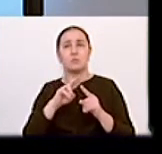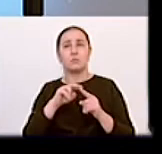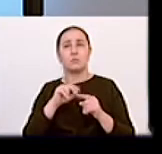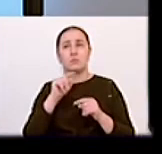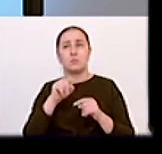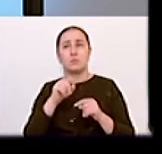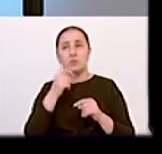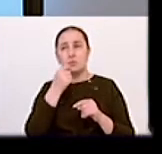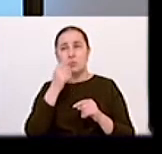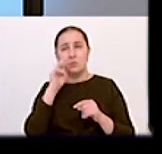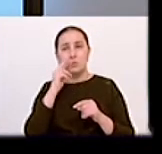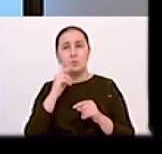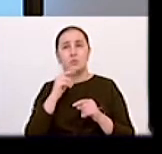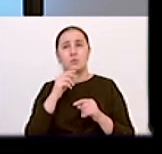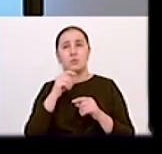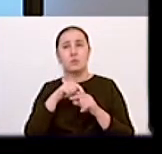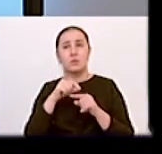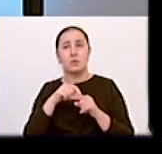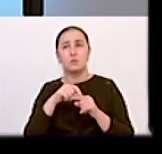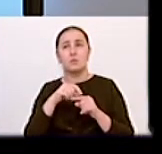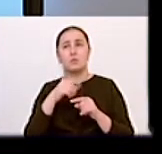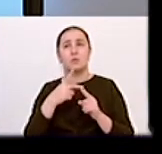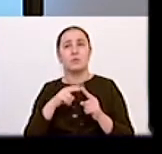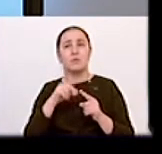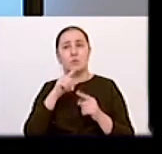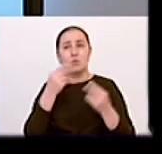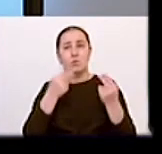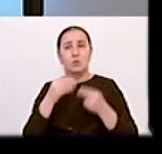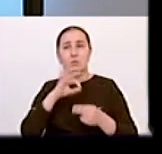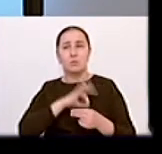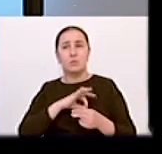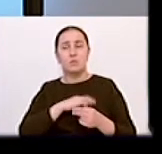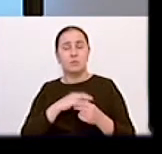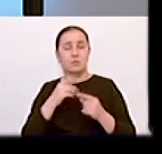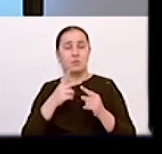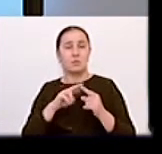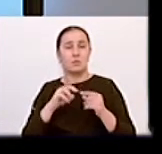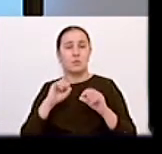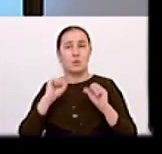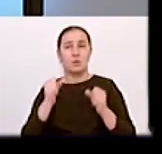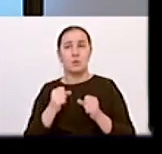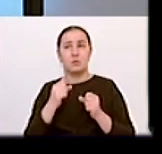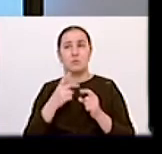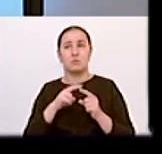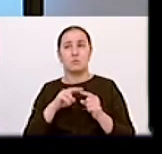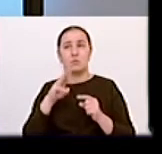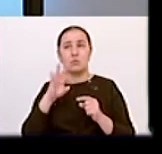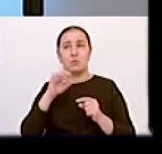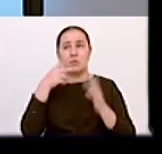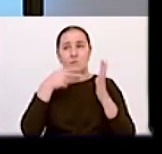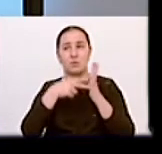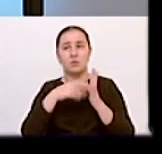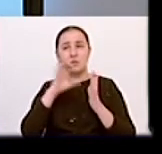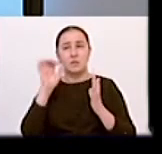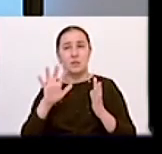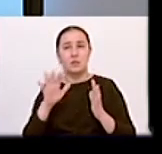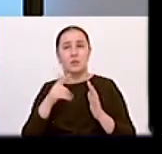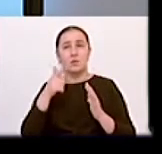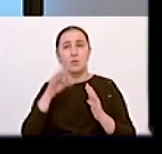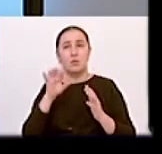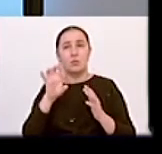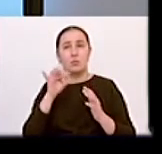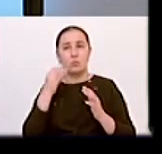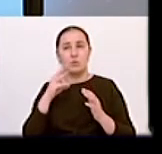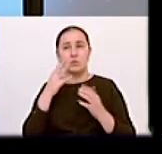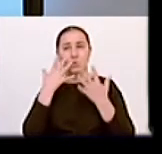грушами, гранатами. Художник использовал в картине холодные тона, двоеточие. Серый,